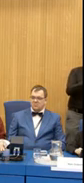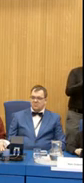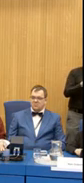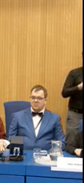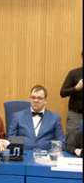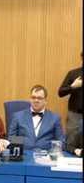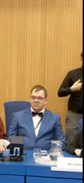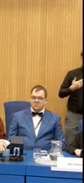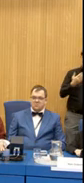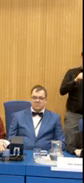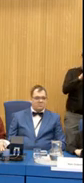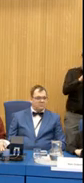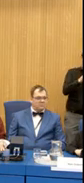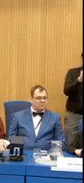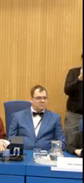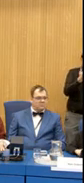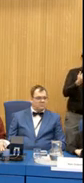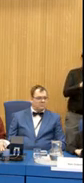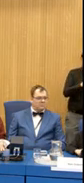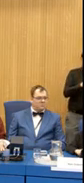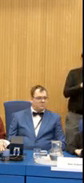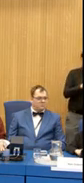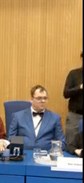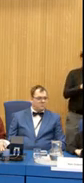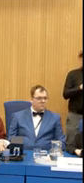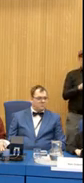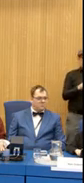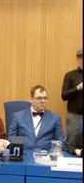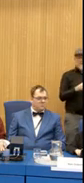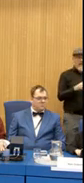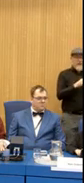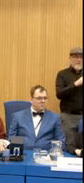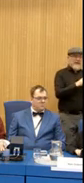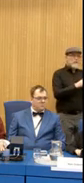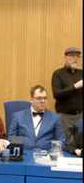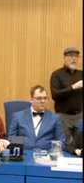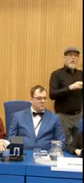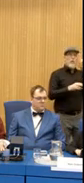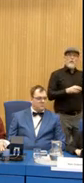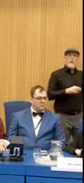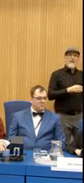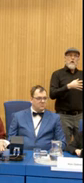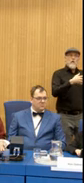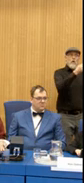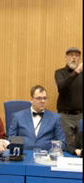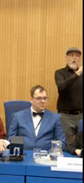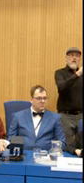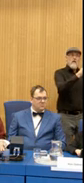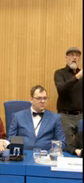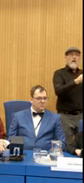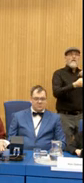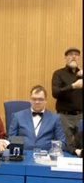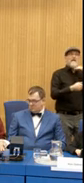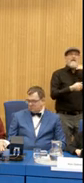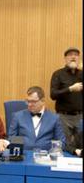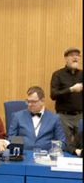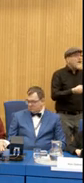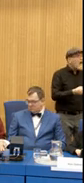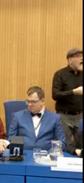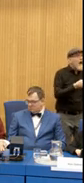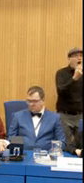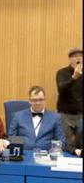in Köln auf dem Kongress sehr inspiriert und bereichert hat. Und ich freue mich schon jetzt, beim nächsten Mal wieder dabei zu